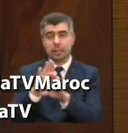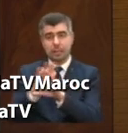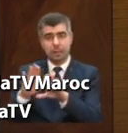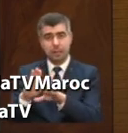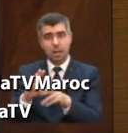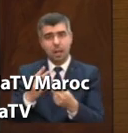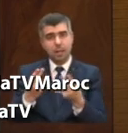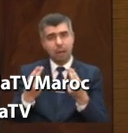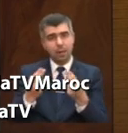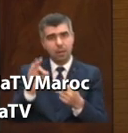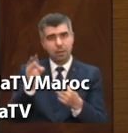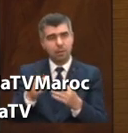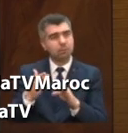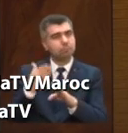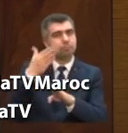المادة 32